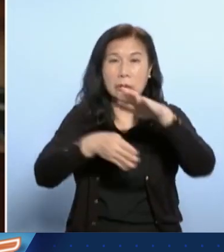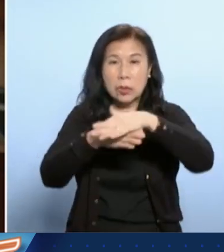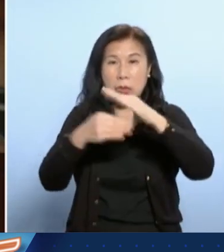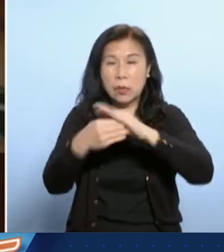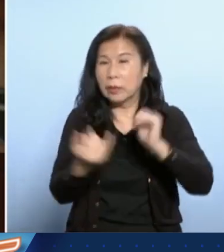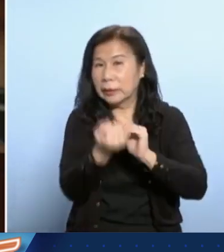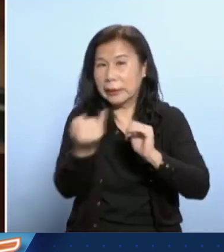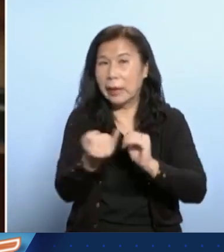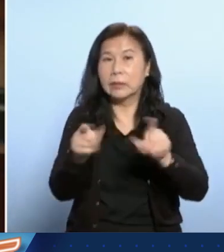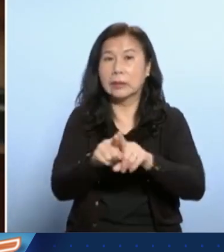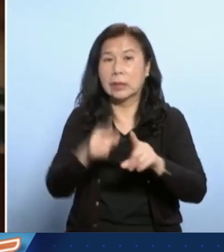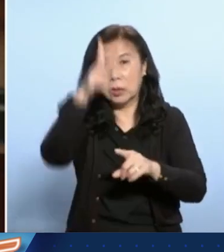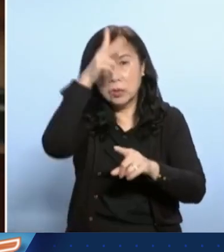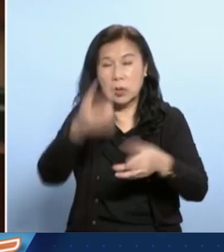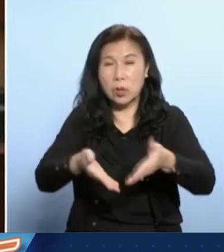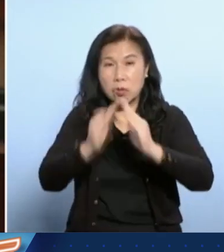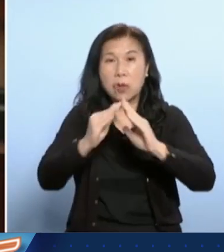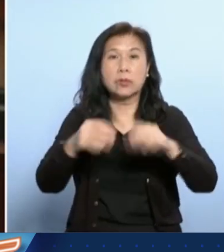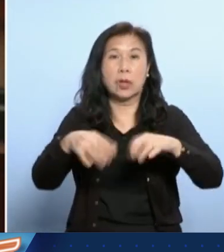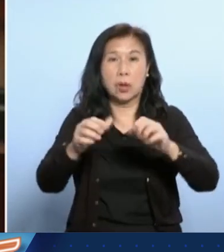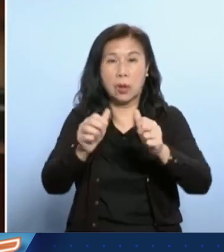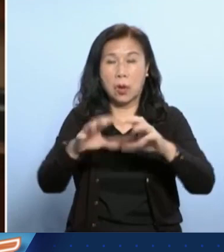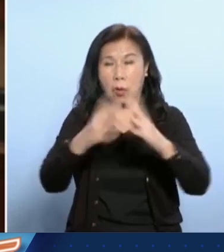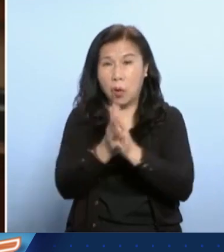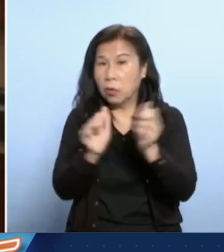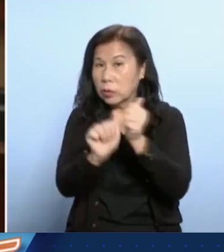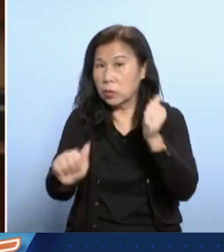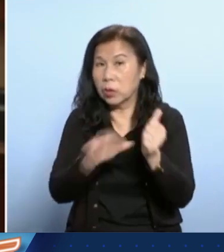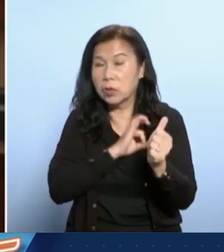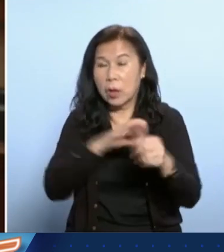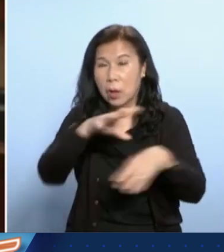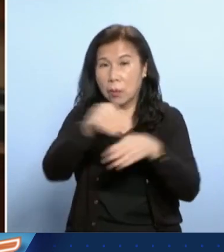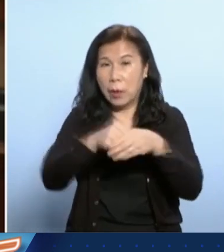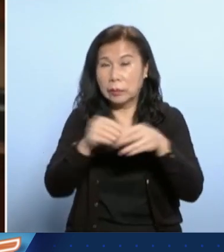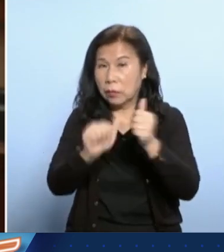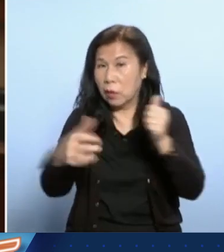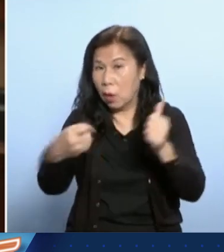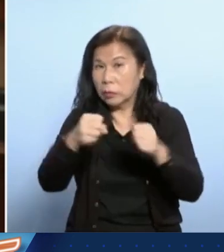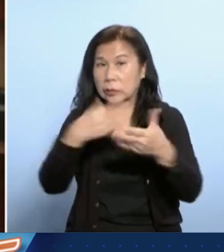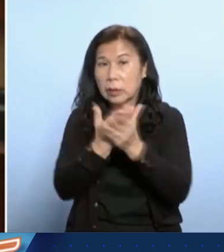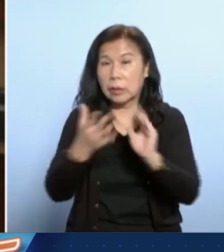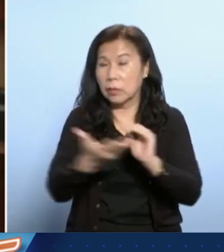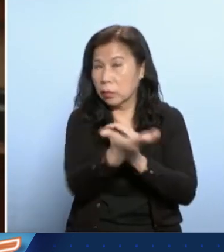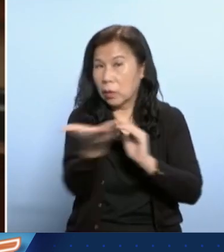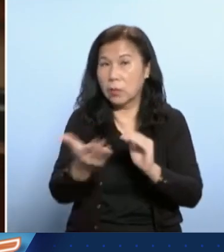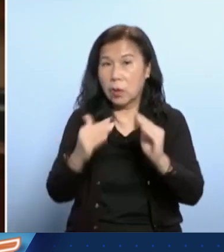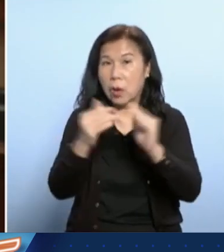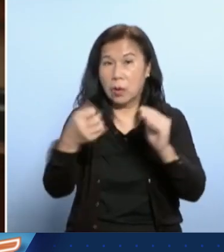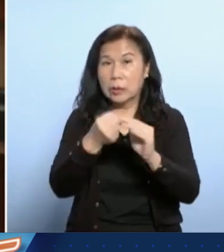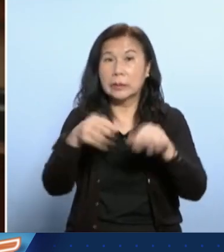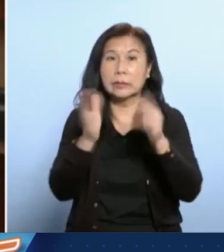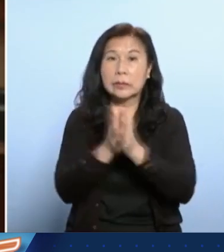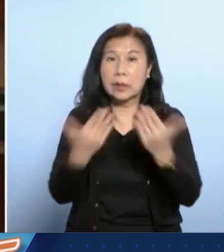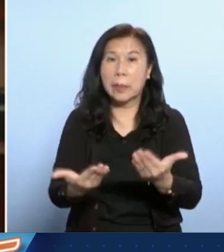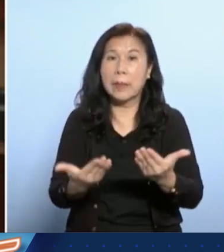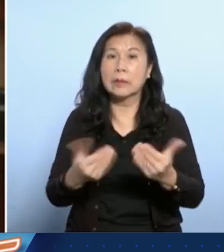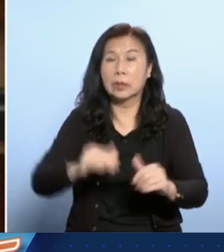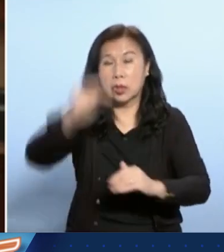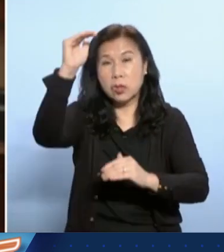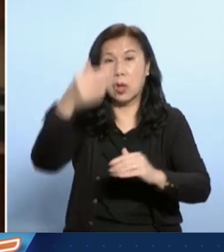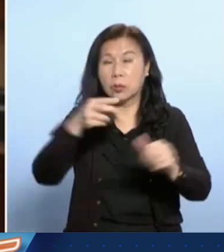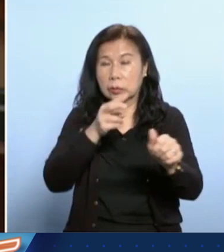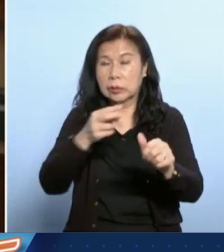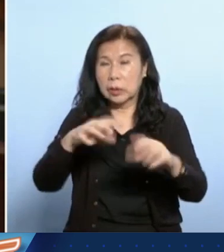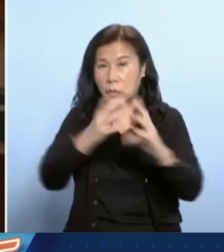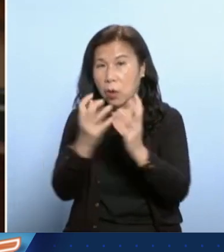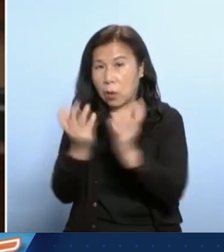係好贊成咧政府咧係成立工作組，亦都包括咗咧副司長同埋咧咁多位嘅局長嘅。我相信咧，呢個透過高層次